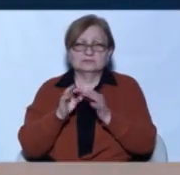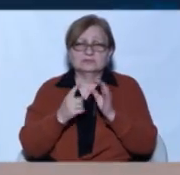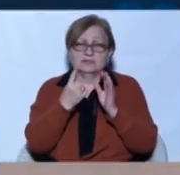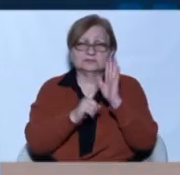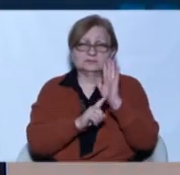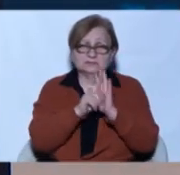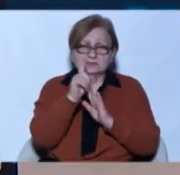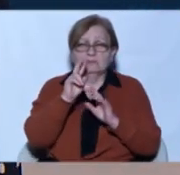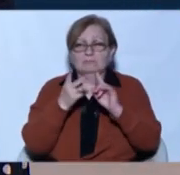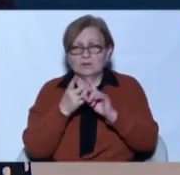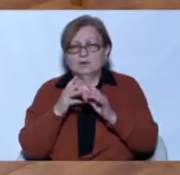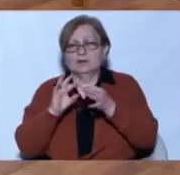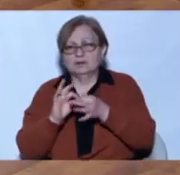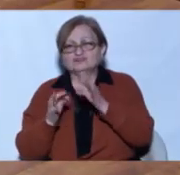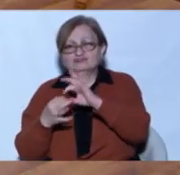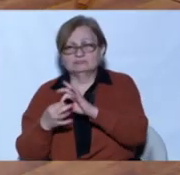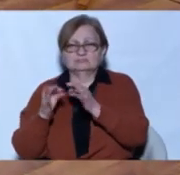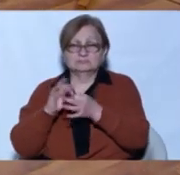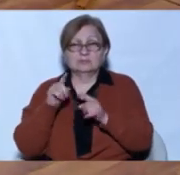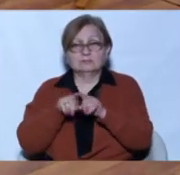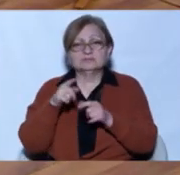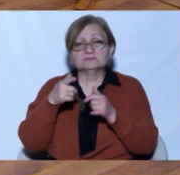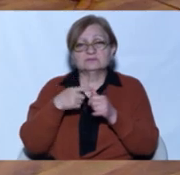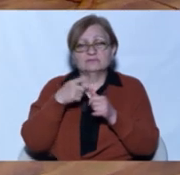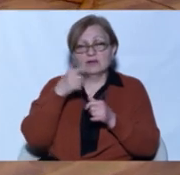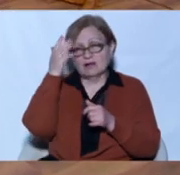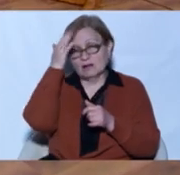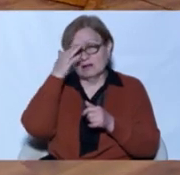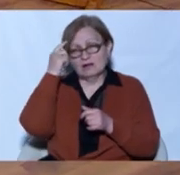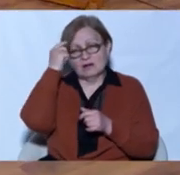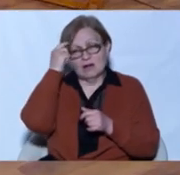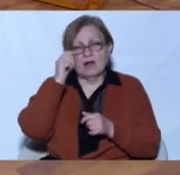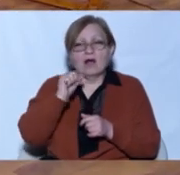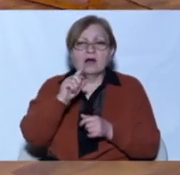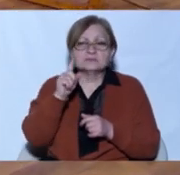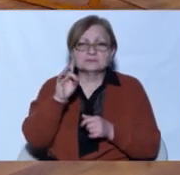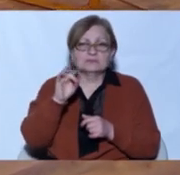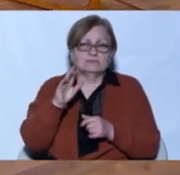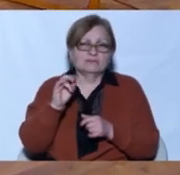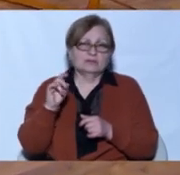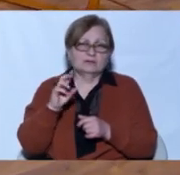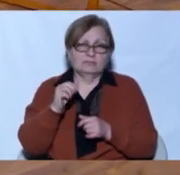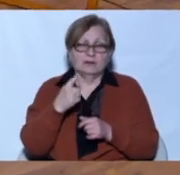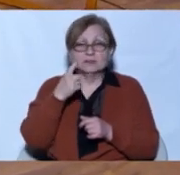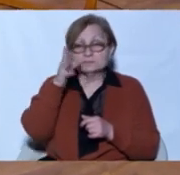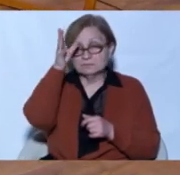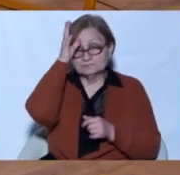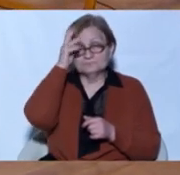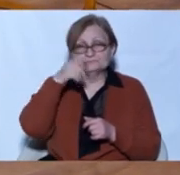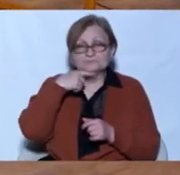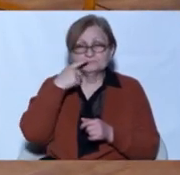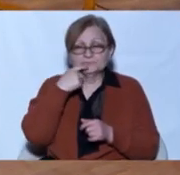წარმოშობს მეორეს და ეს არის სწორედ აზროვნება. ერთმა სწავლულმა თქვა,